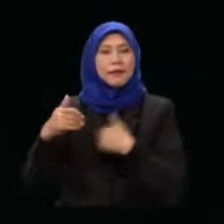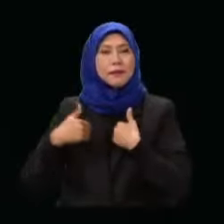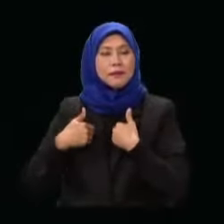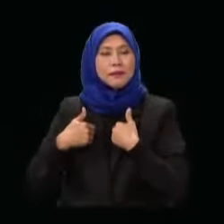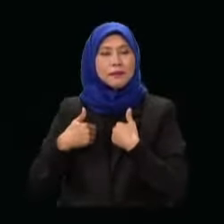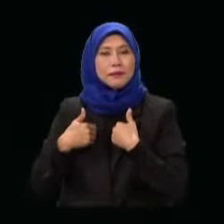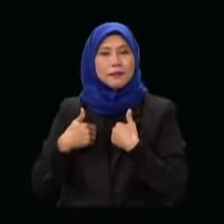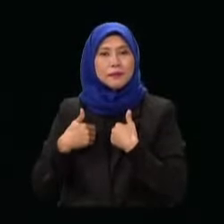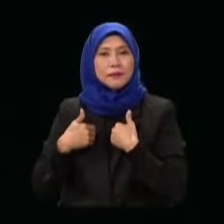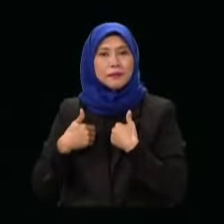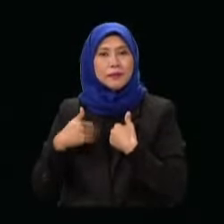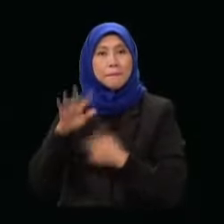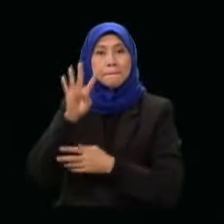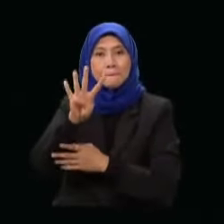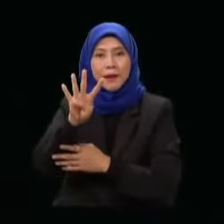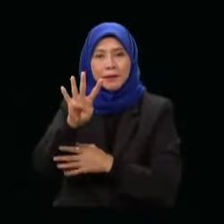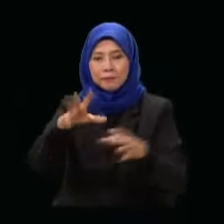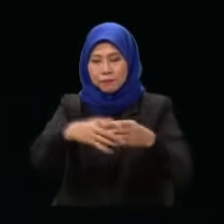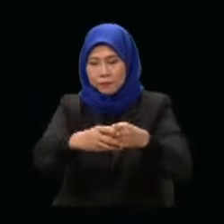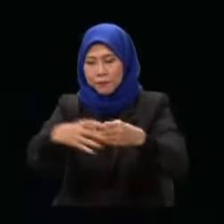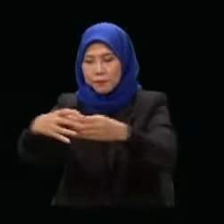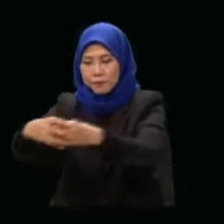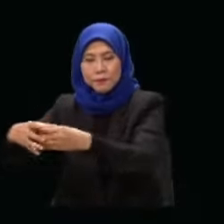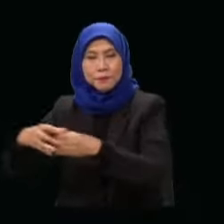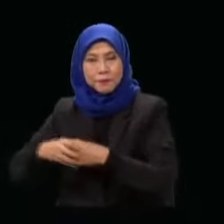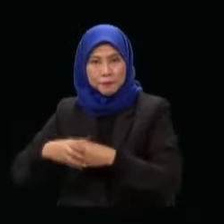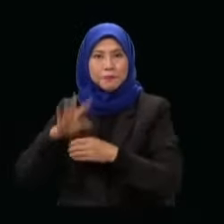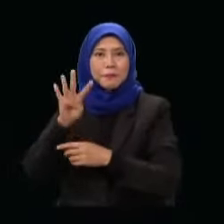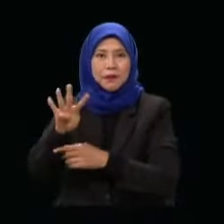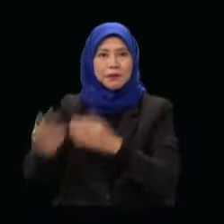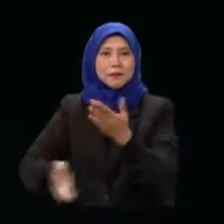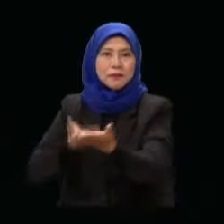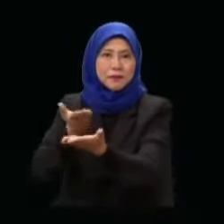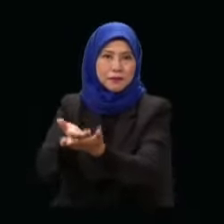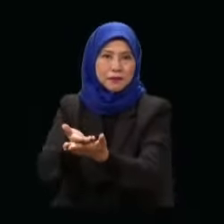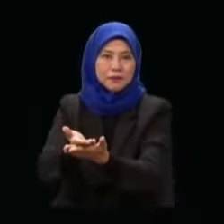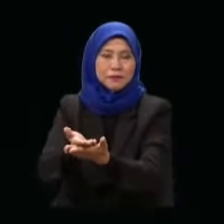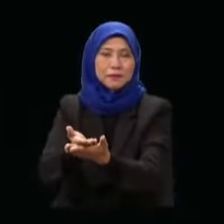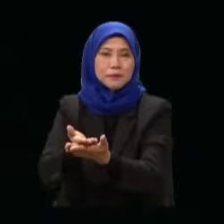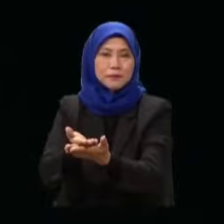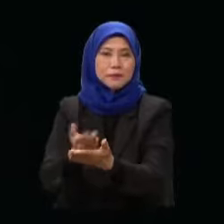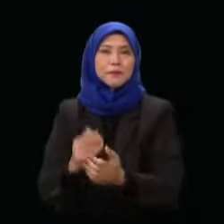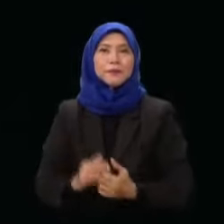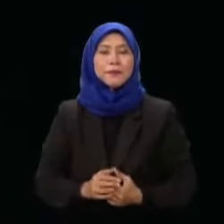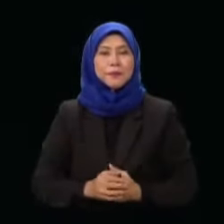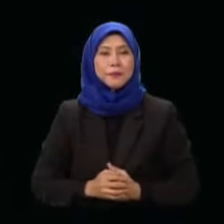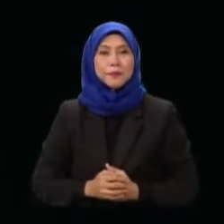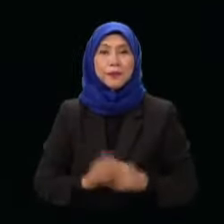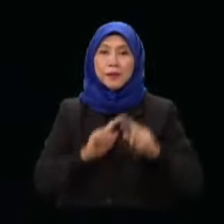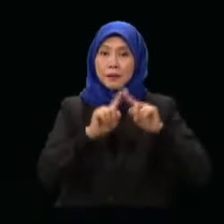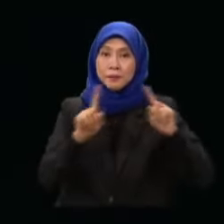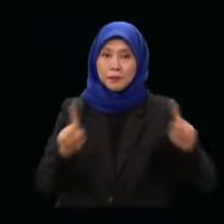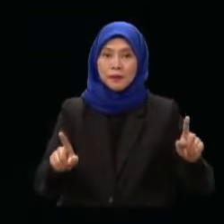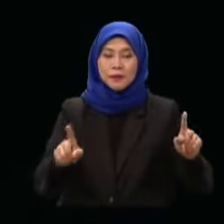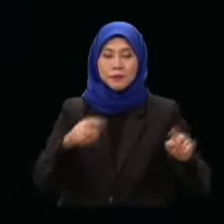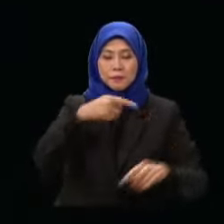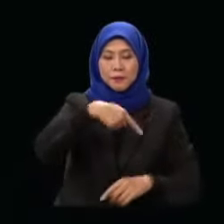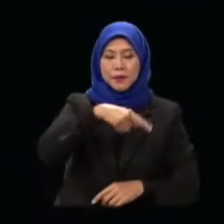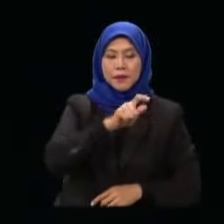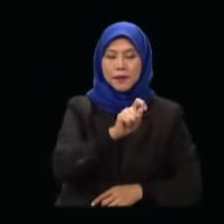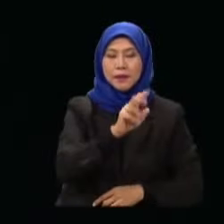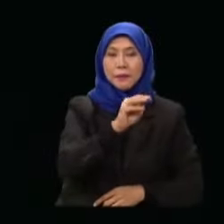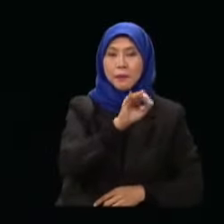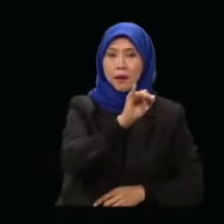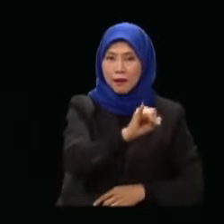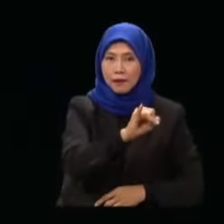empat klaster mx14 Le dicadangkan tempat tunjang yang dicadangkan tapi pada pt.may